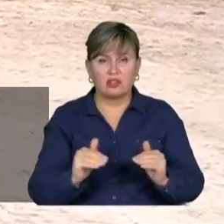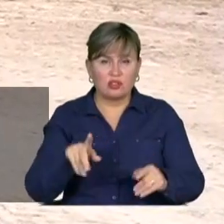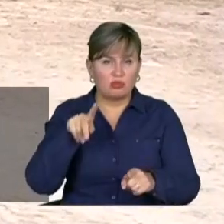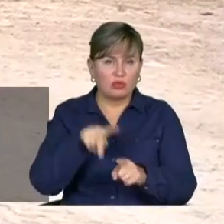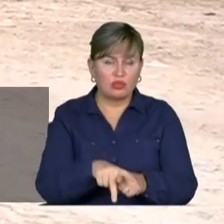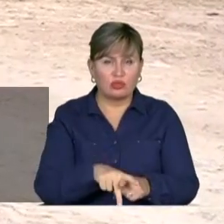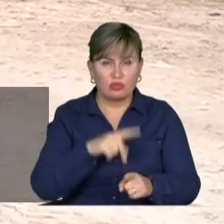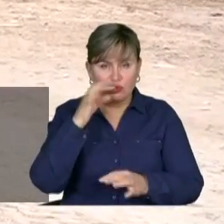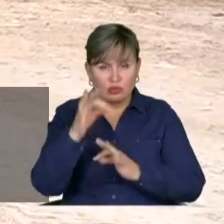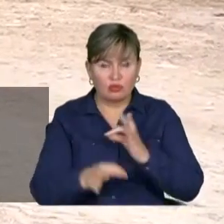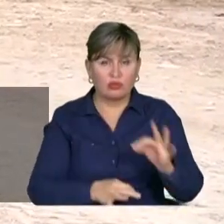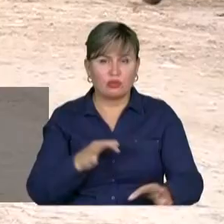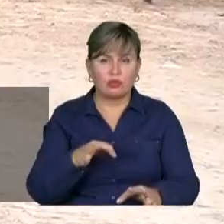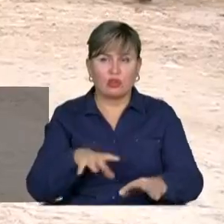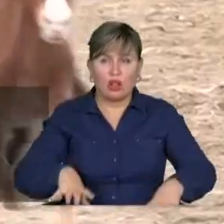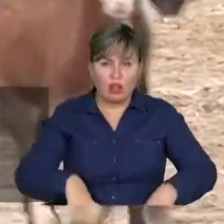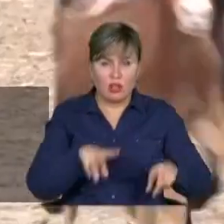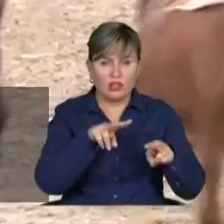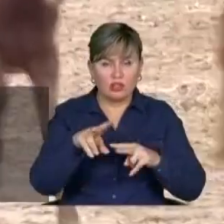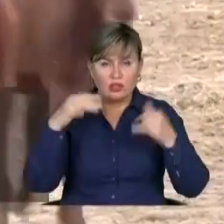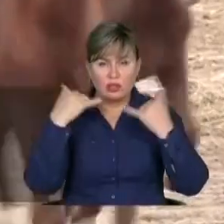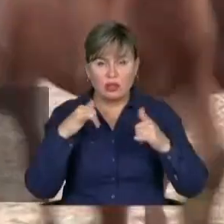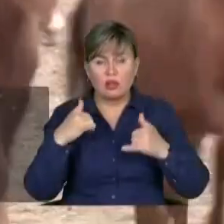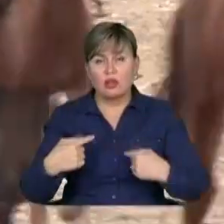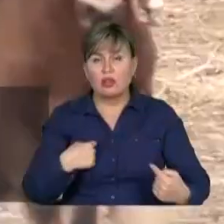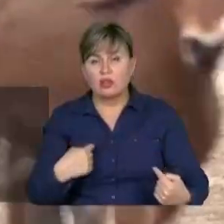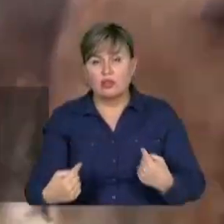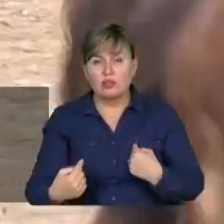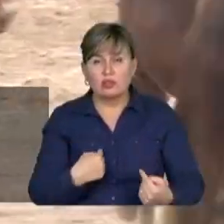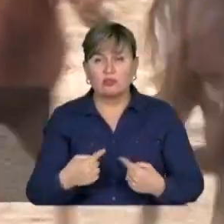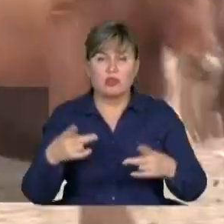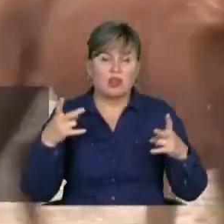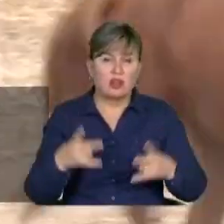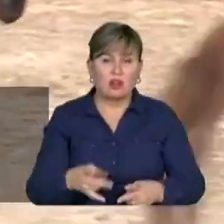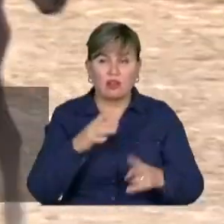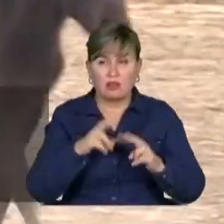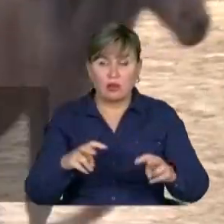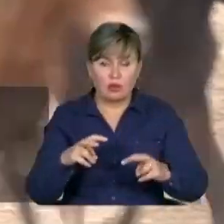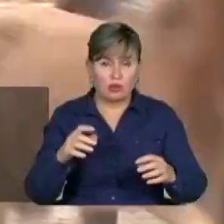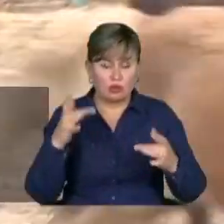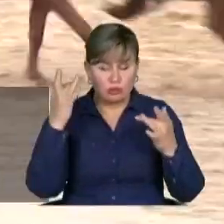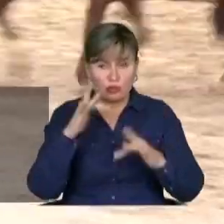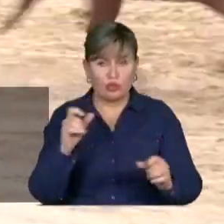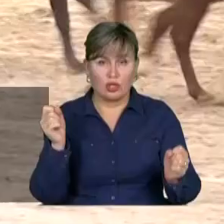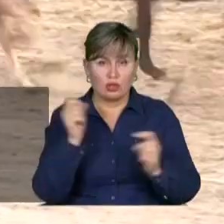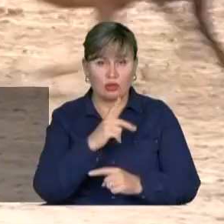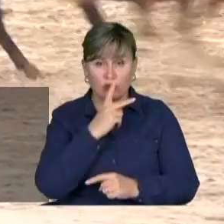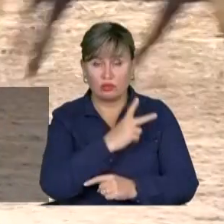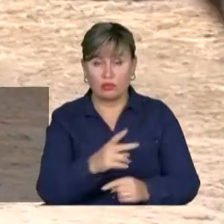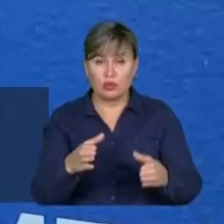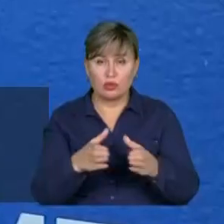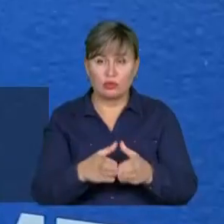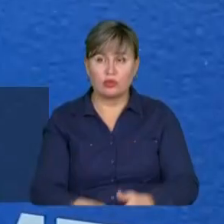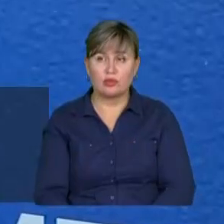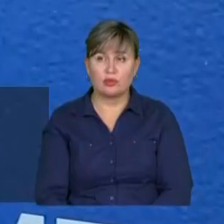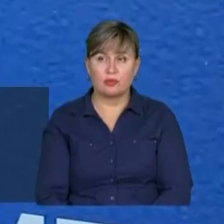принуждали круглый год содержать лошадей и коров. Измученных и израненных сирот во время рейда случайно обнаружили сотрудники службы опеки.